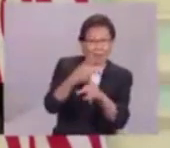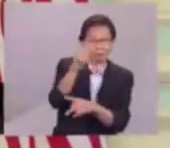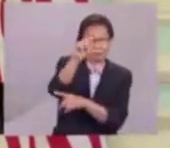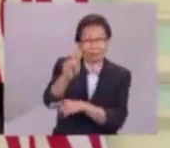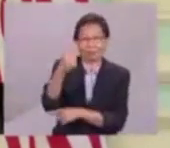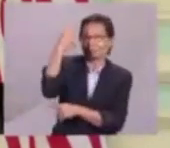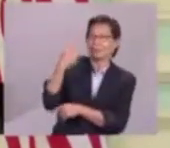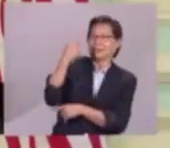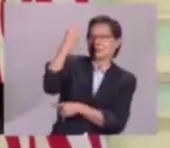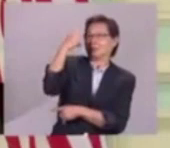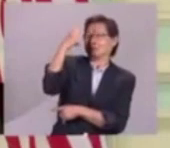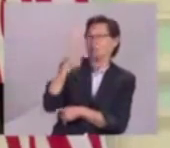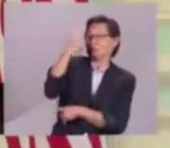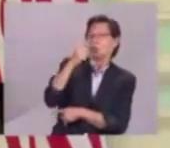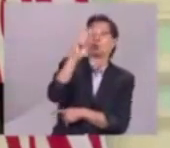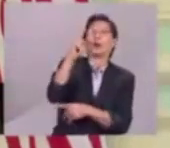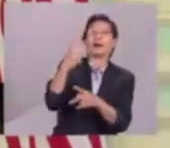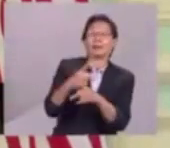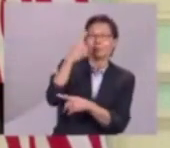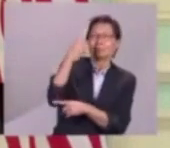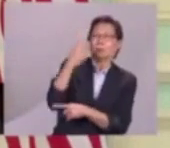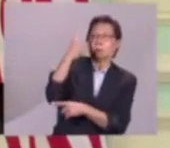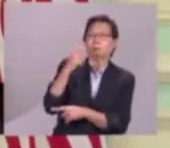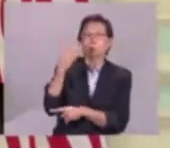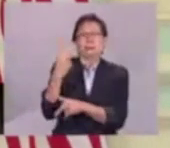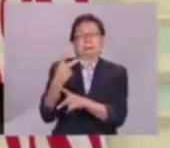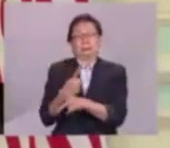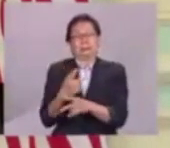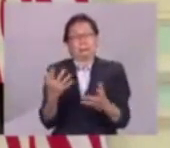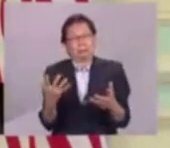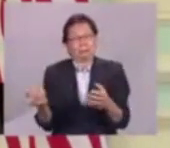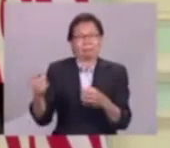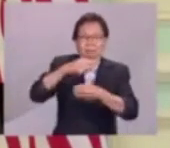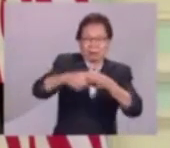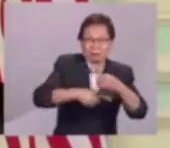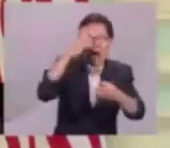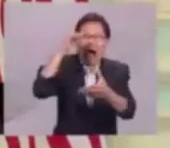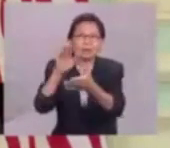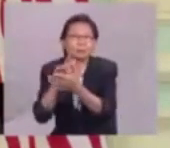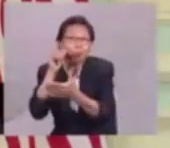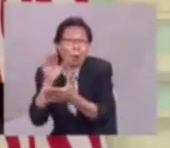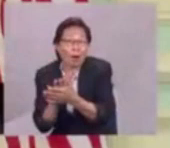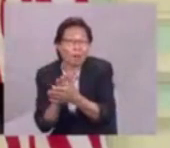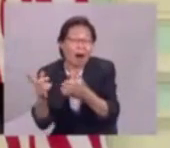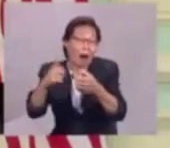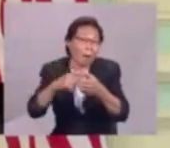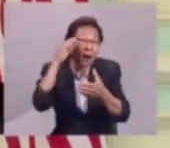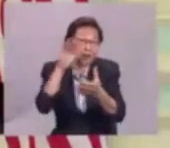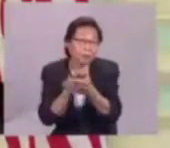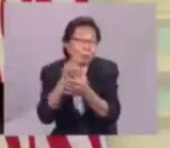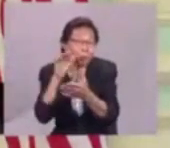saya ditanya, iaitu tentang kedudukan suami isteri yang